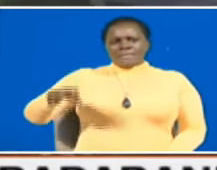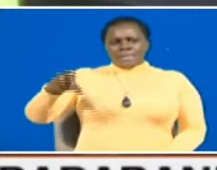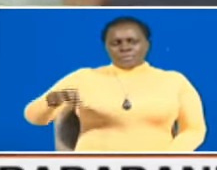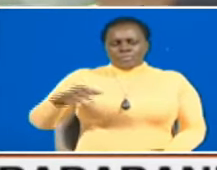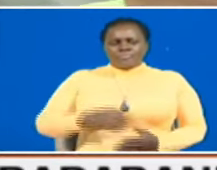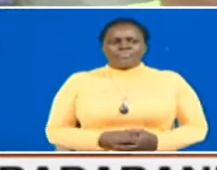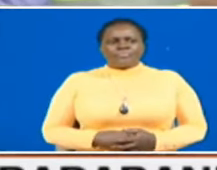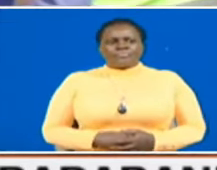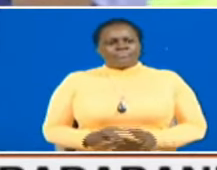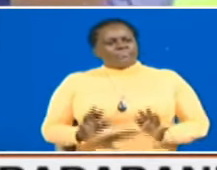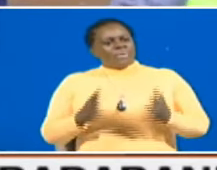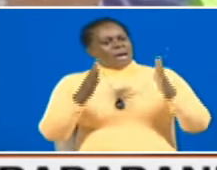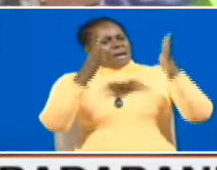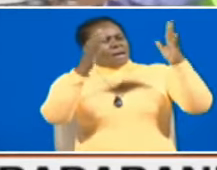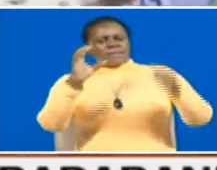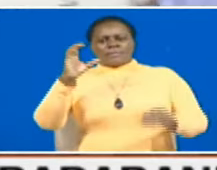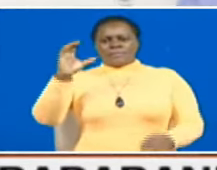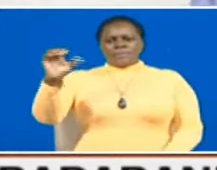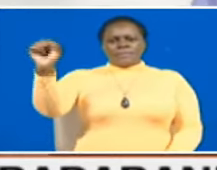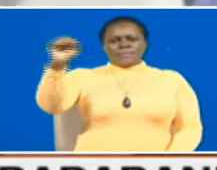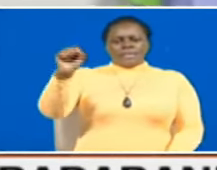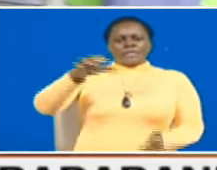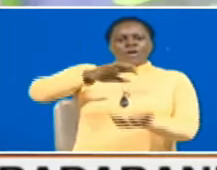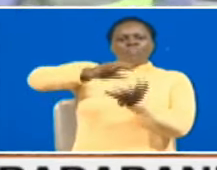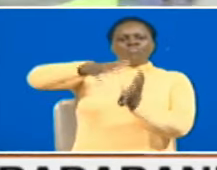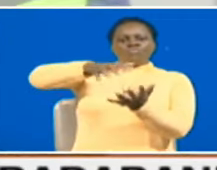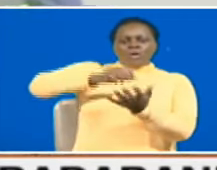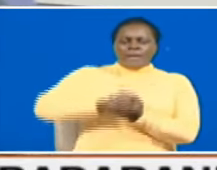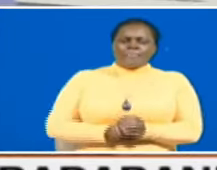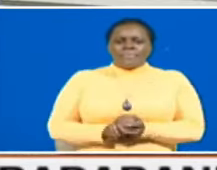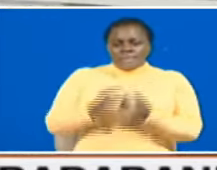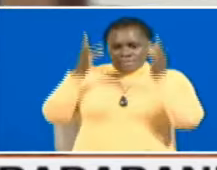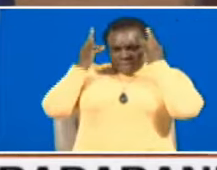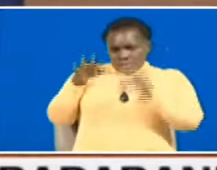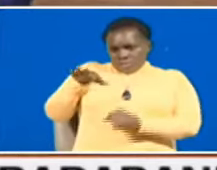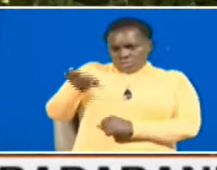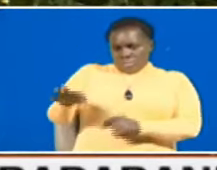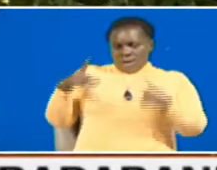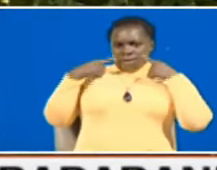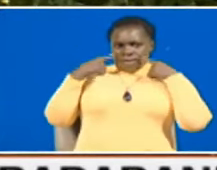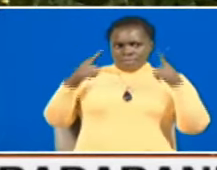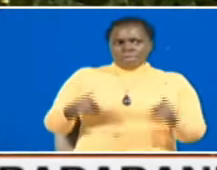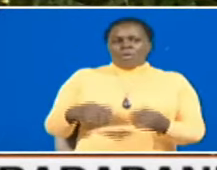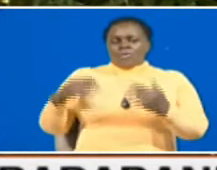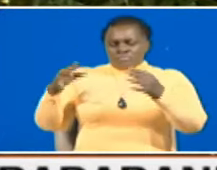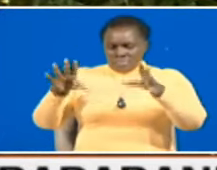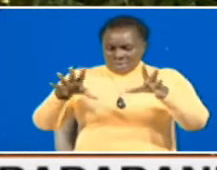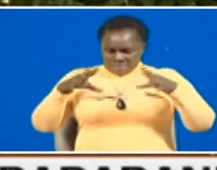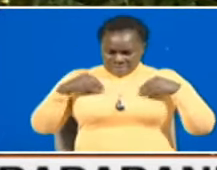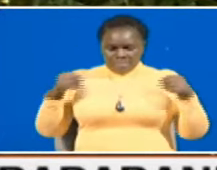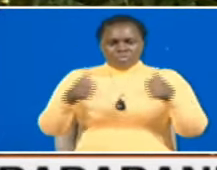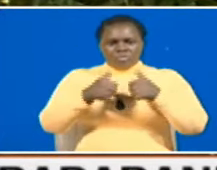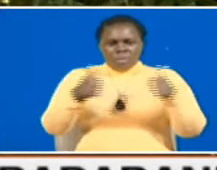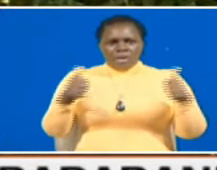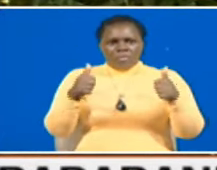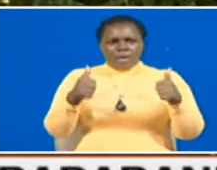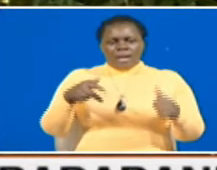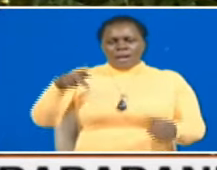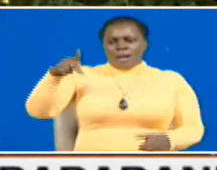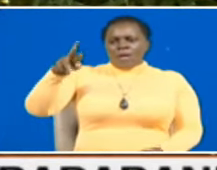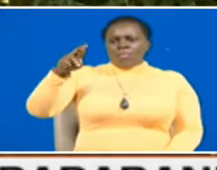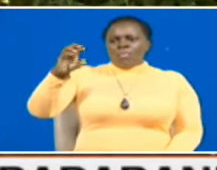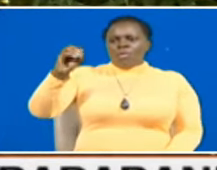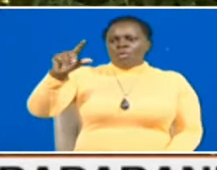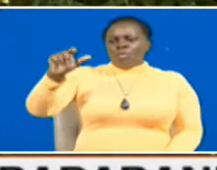Karakacha amempongeza waziri wa uchukuzi Kipchumba Murkomen kwa hatua aliyochukua. We welcome the minister the issue of Probox and